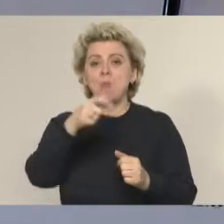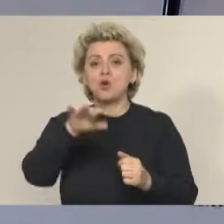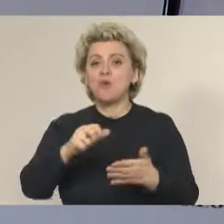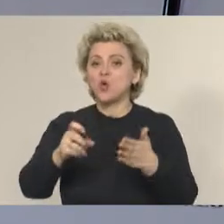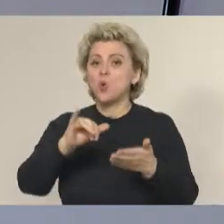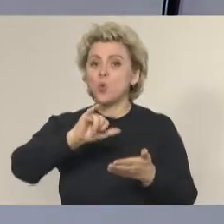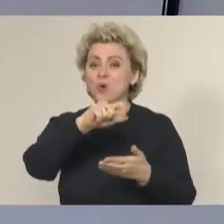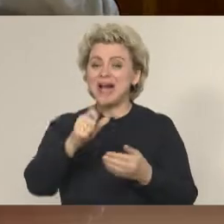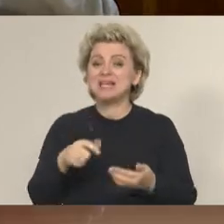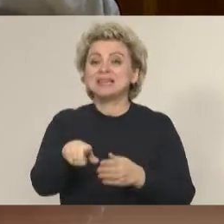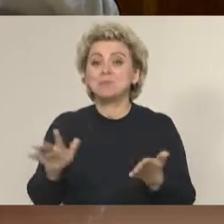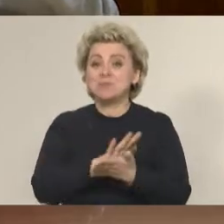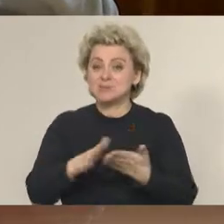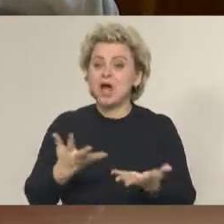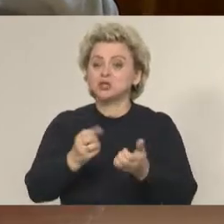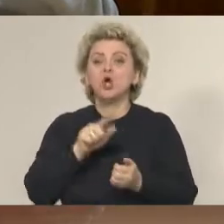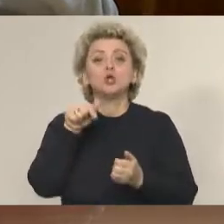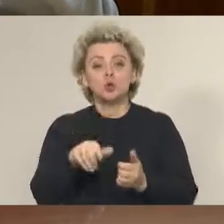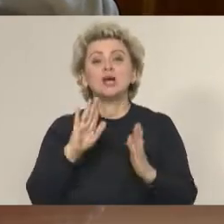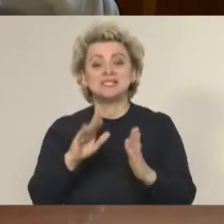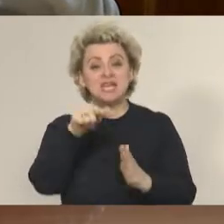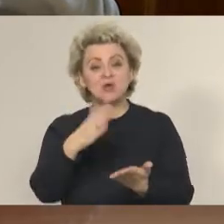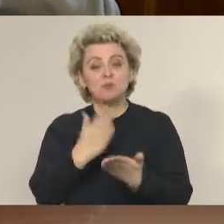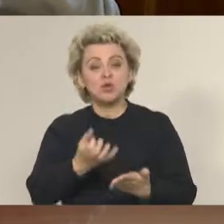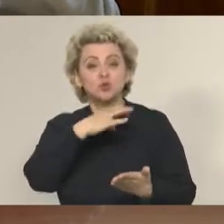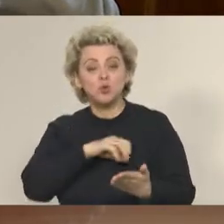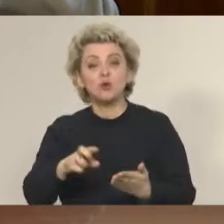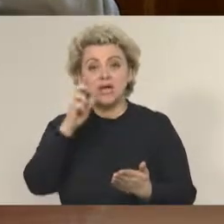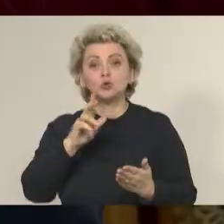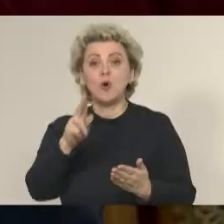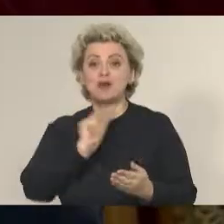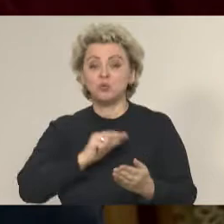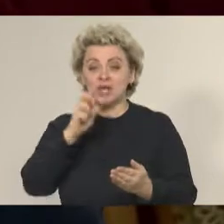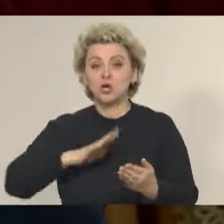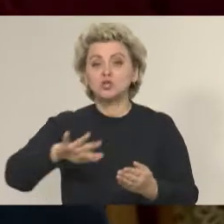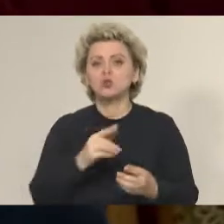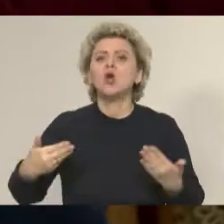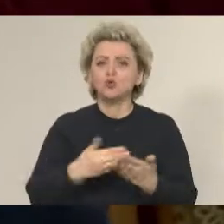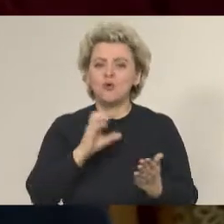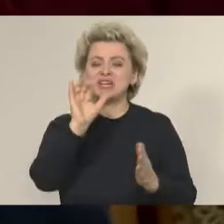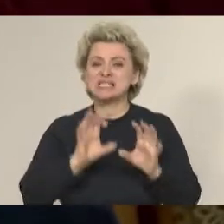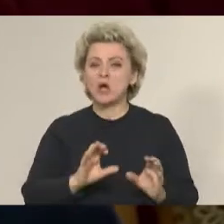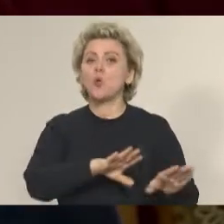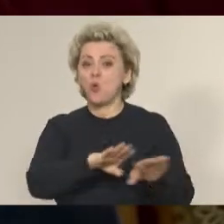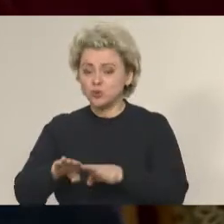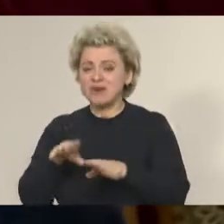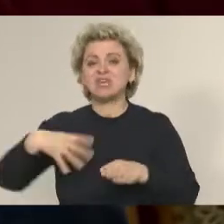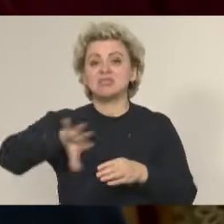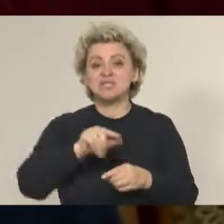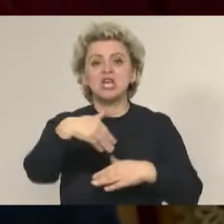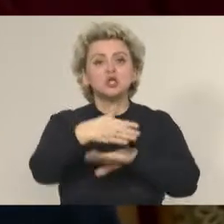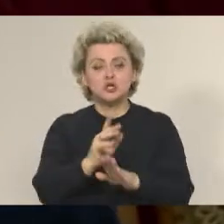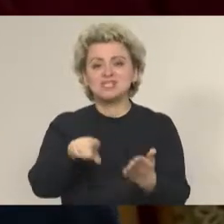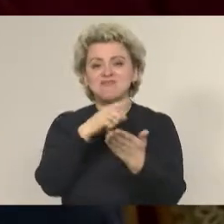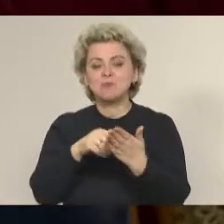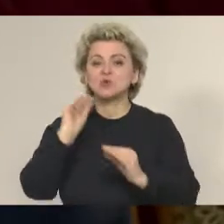увольнения. Льготы получают лишь те, кто работал на государство, но шахтеров уравняет новый закон. Это очень хороший закон, поэтому часть